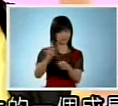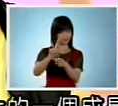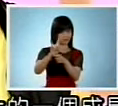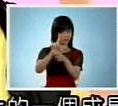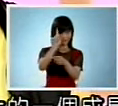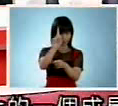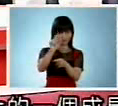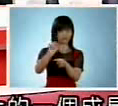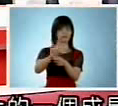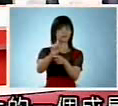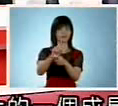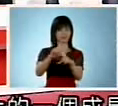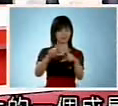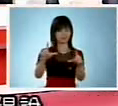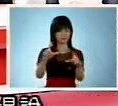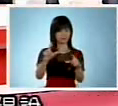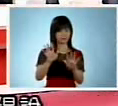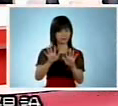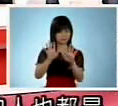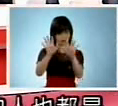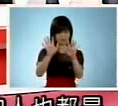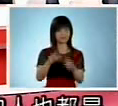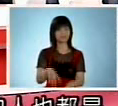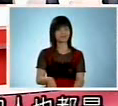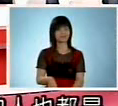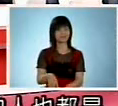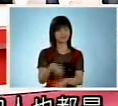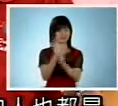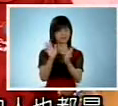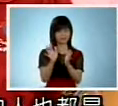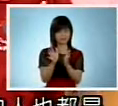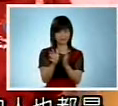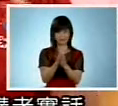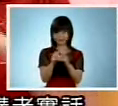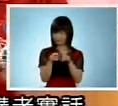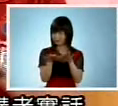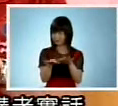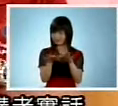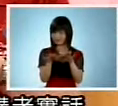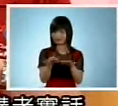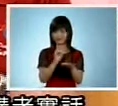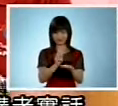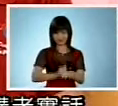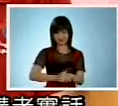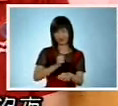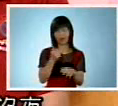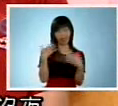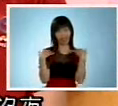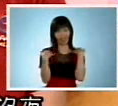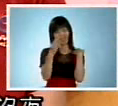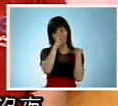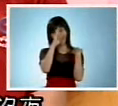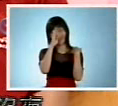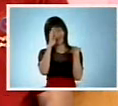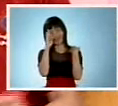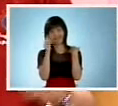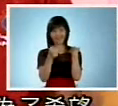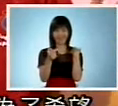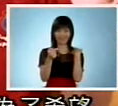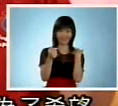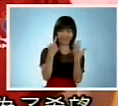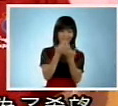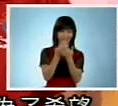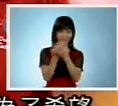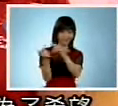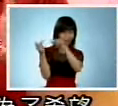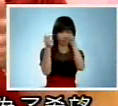是一个很大的一个成长啊。所以我觉得说我们现在所有的人也都是，我们真的是讲老实话，忙得没日没夜啊，就是